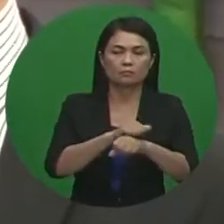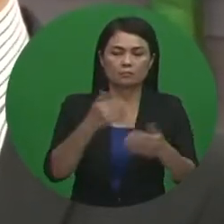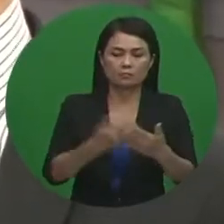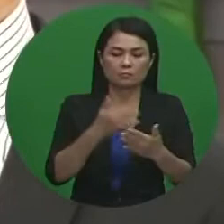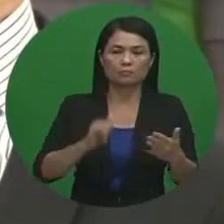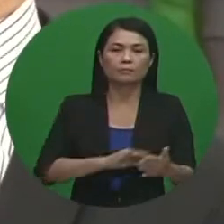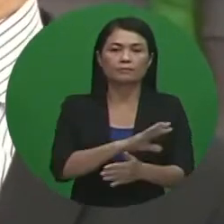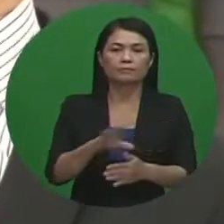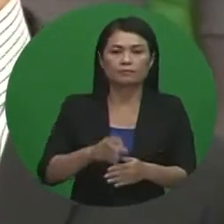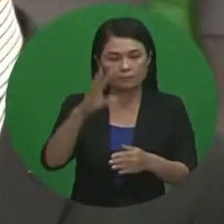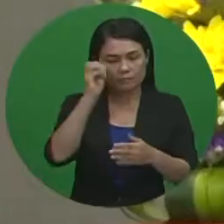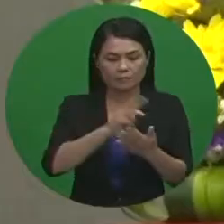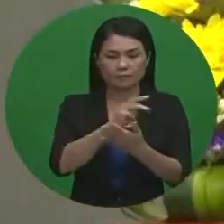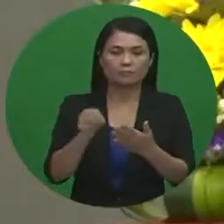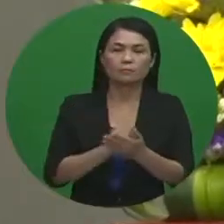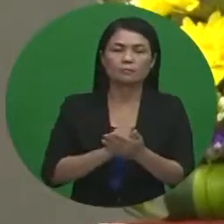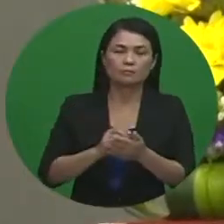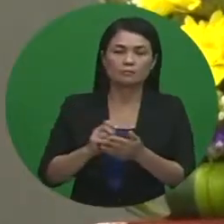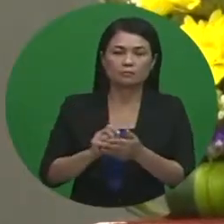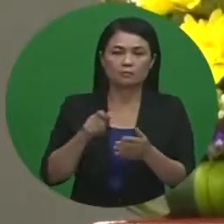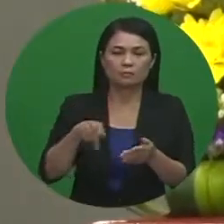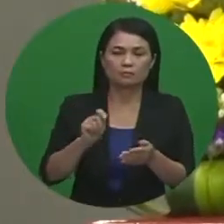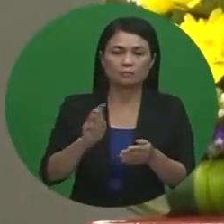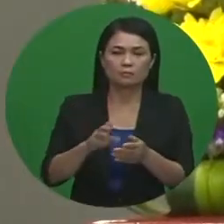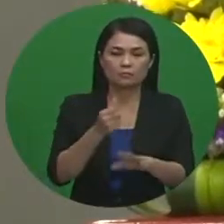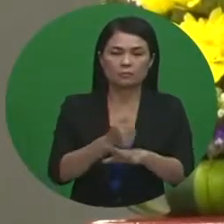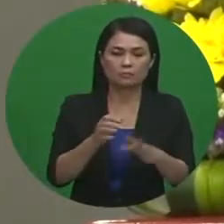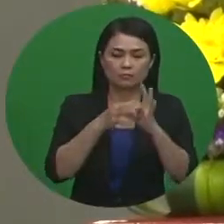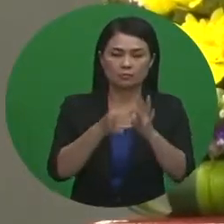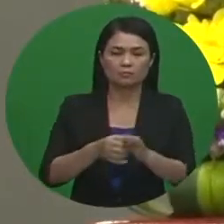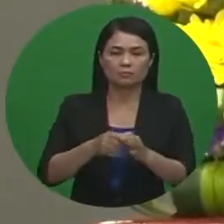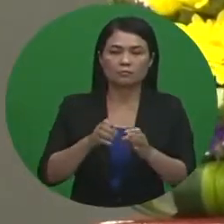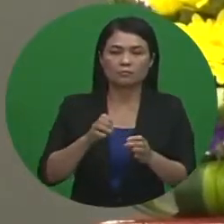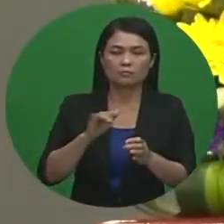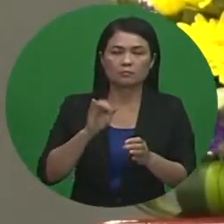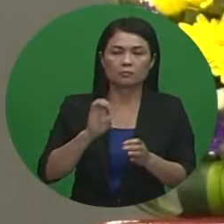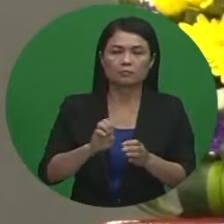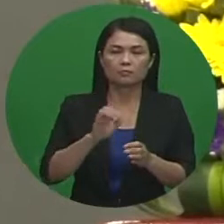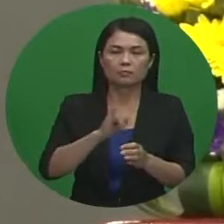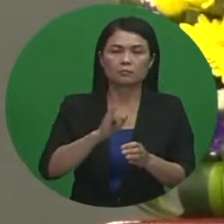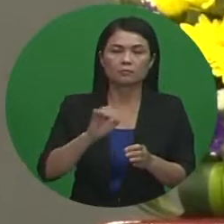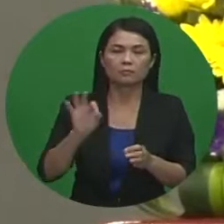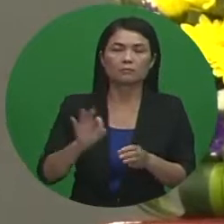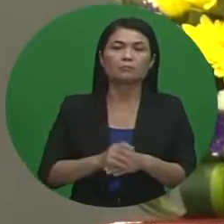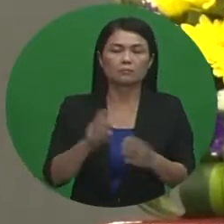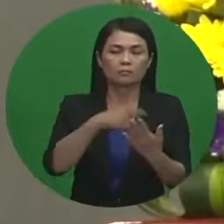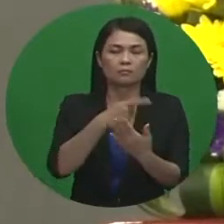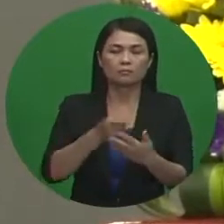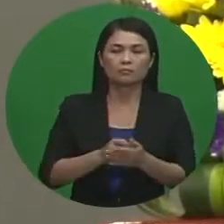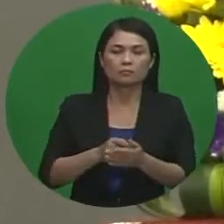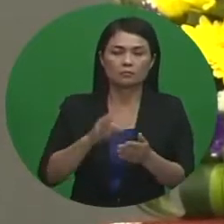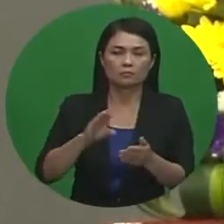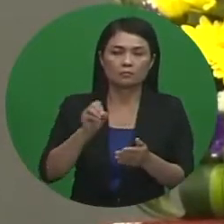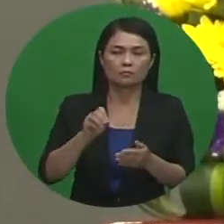ជាលោកបណ្ឌិតរតនាការអាឌីការីនាយកប្រតិបត្តិរបស់ EIF បានវិនិច្ឆ័យខ្ពស់ដល់គម្រោង Go for